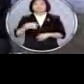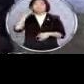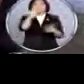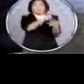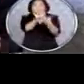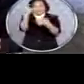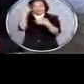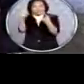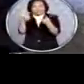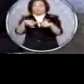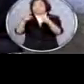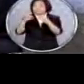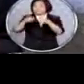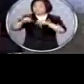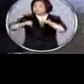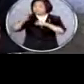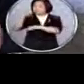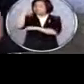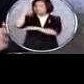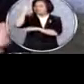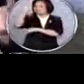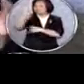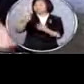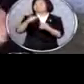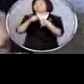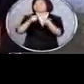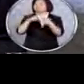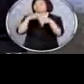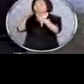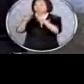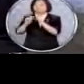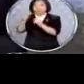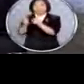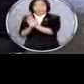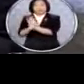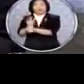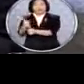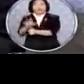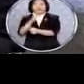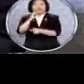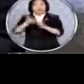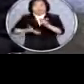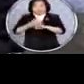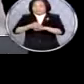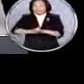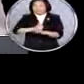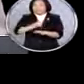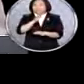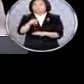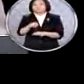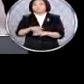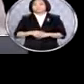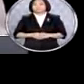识，大家谈政策，比政策，这样才能够真正造福大众，这是我由衷期待的。谢